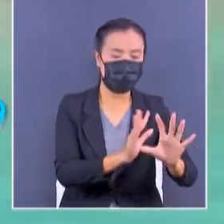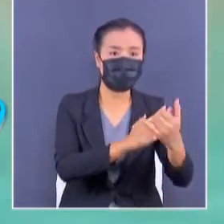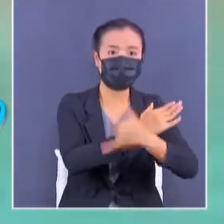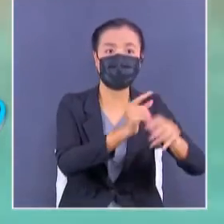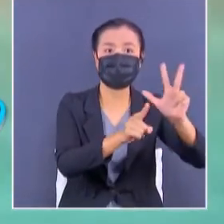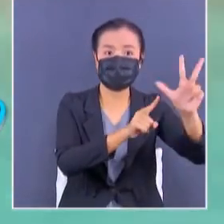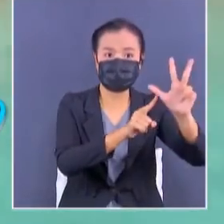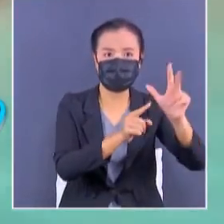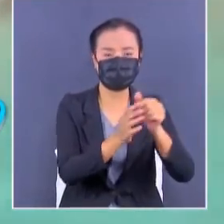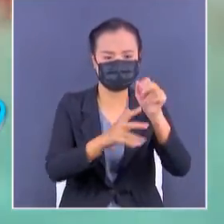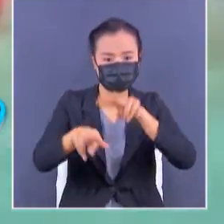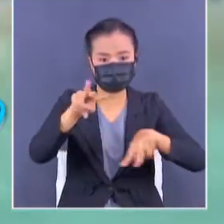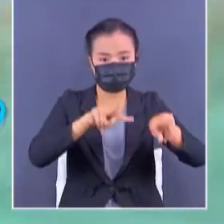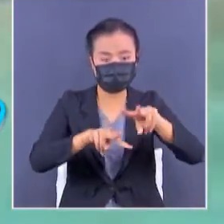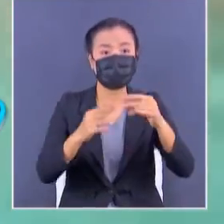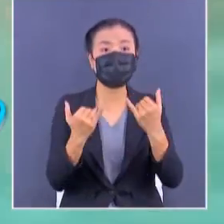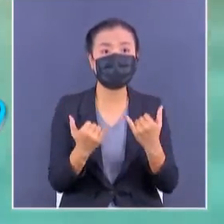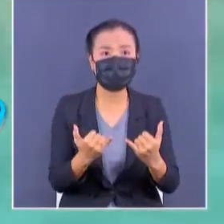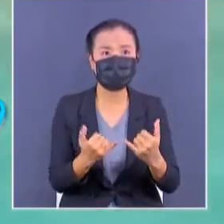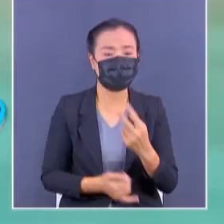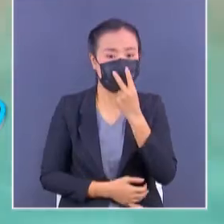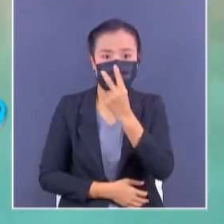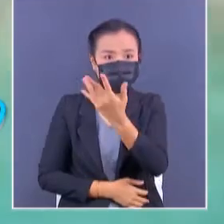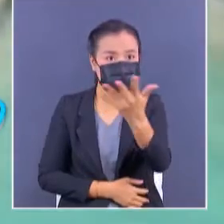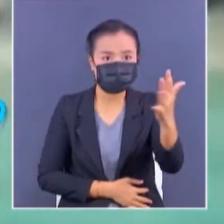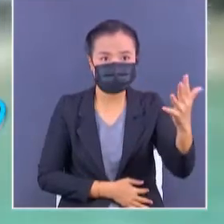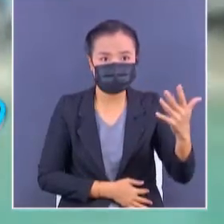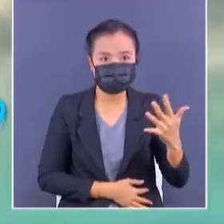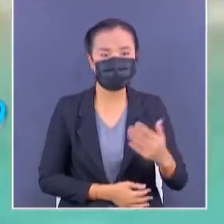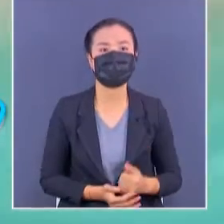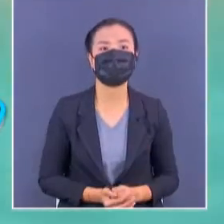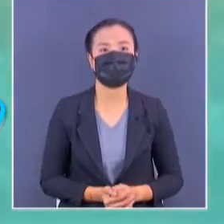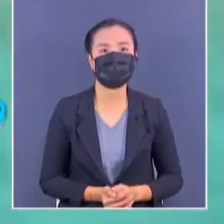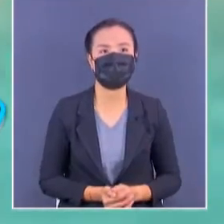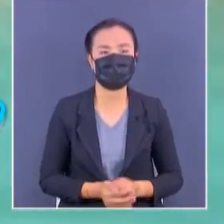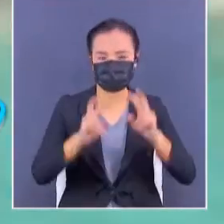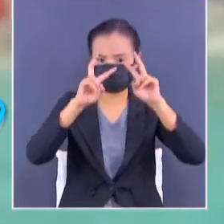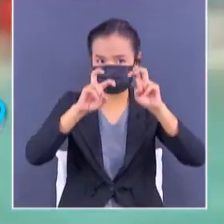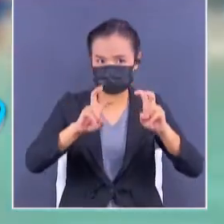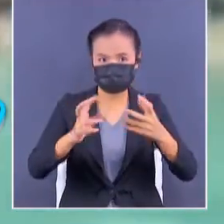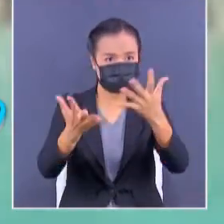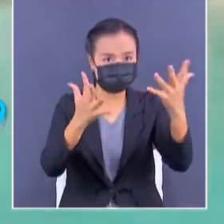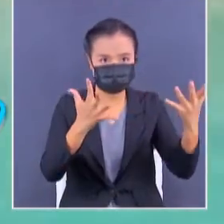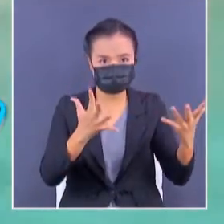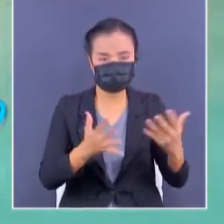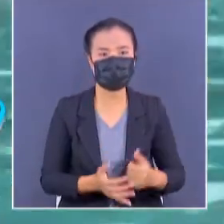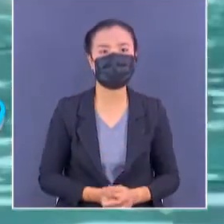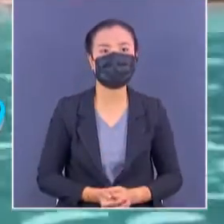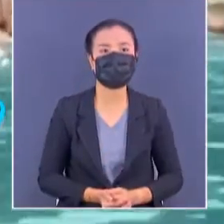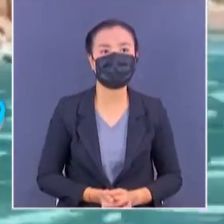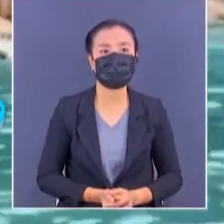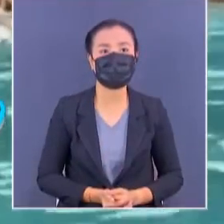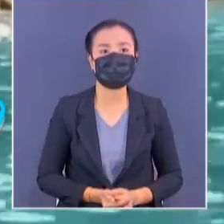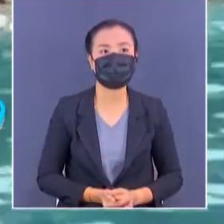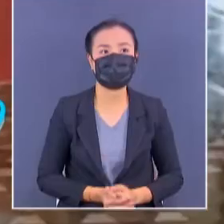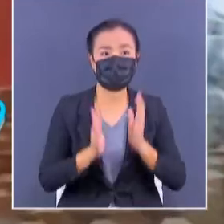โดยปฏิบัติการตรวจค้นหาครั้งนี้ปรากฏว่าไม่พบชาวโรฮิงญาเพิ่มเติมนะคะสแกนแล้วไม่พบเพิ่มเติมส่วนชาวโรฮิ